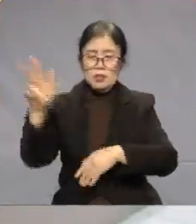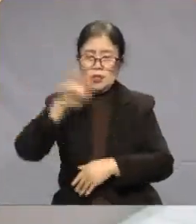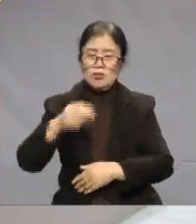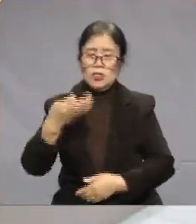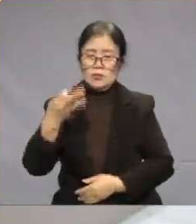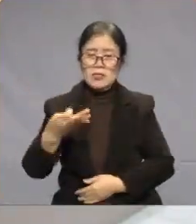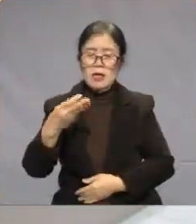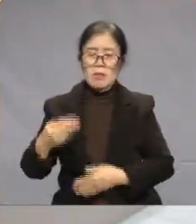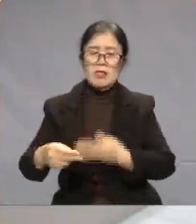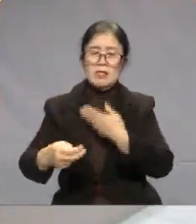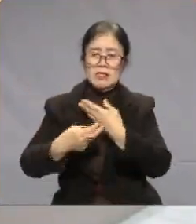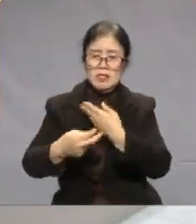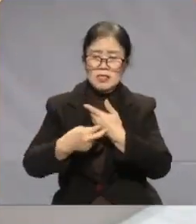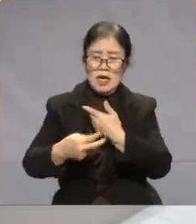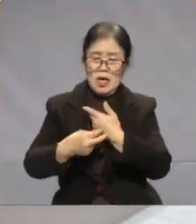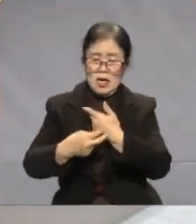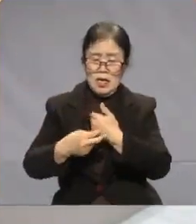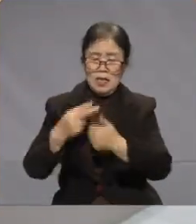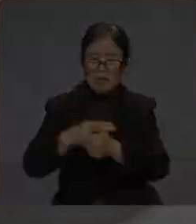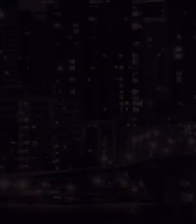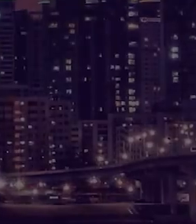강력히 대응할 것이라고